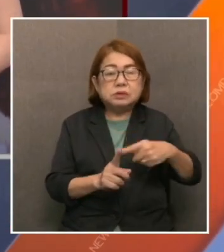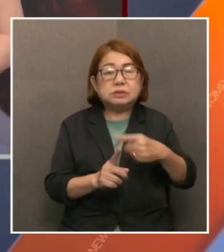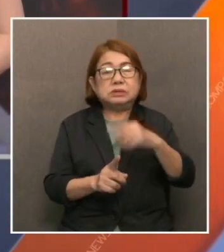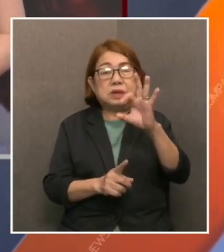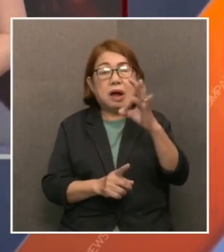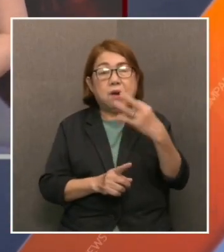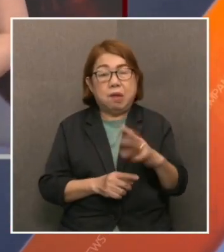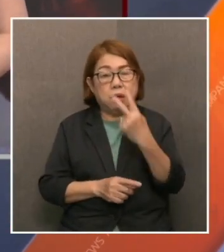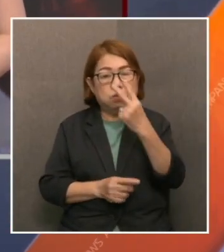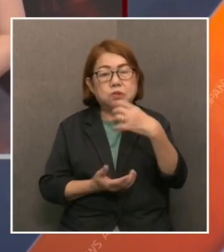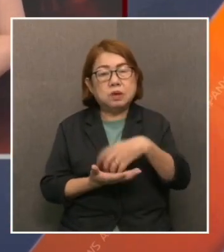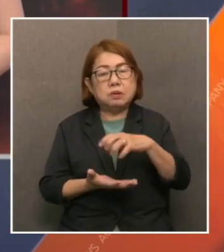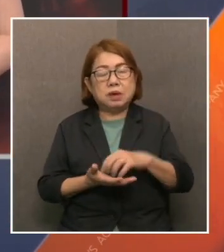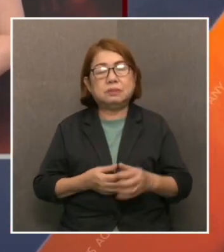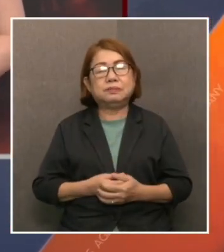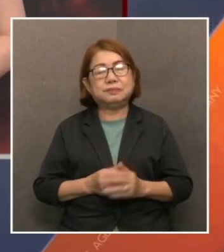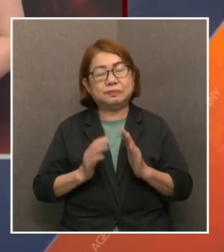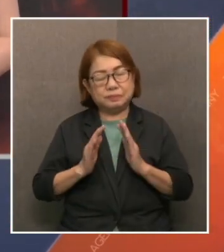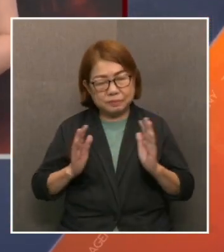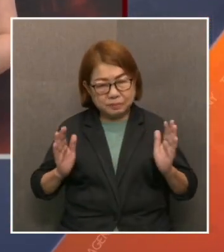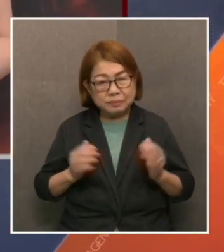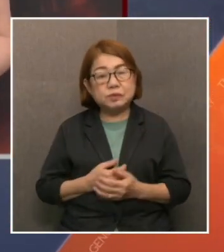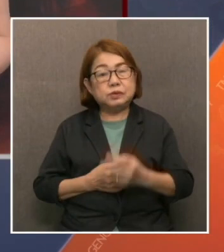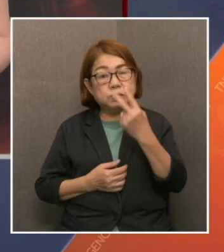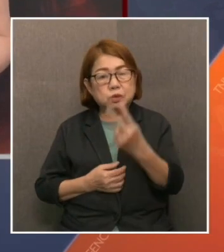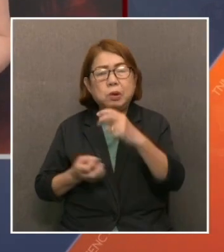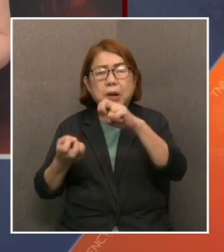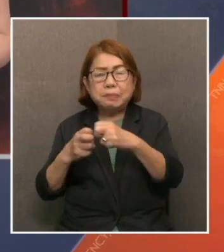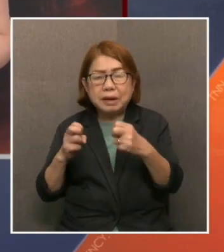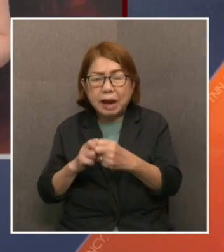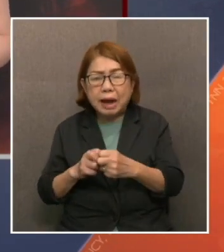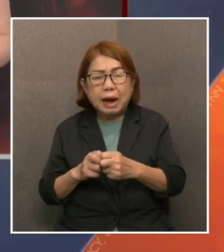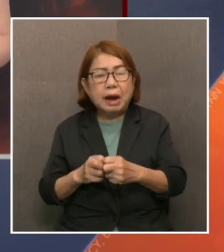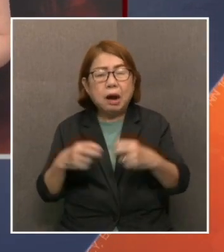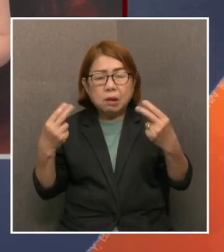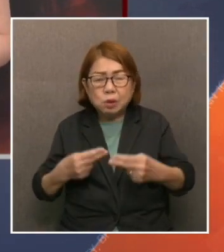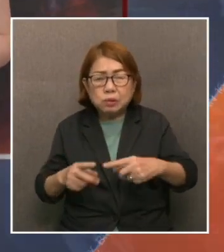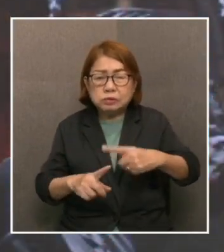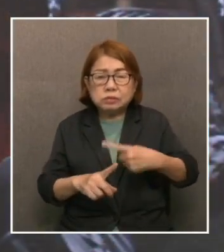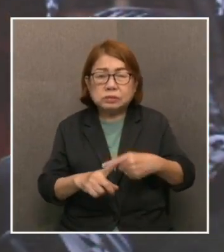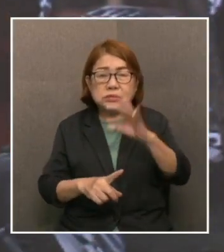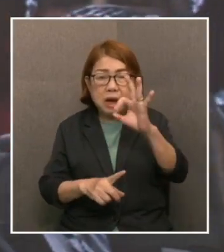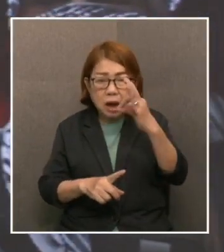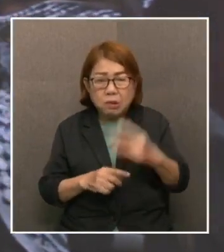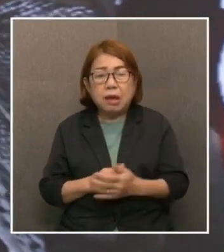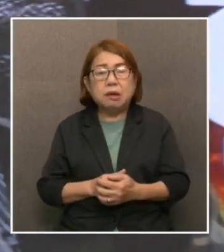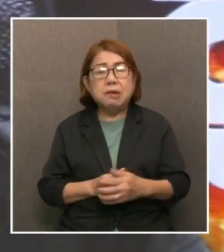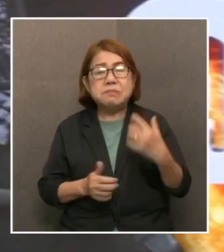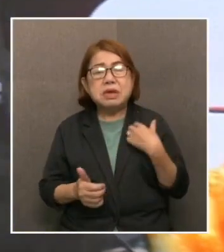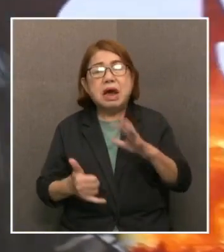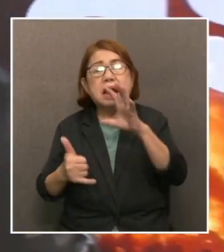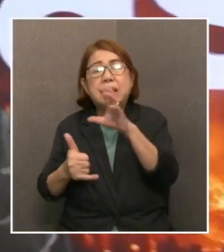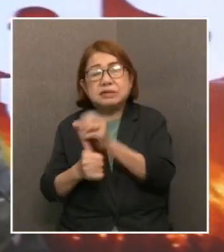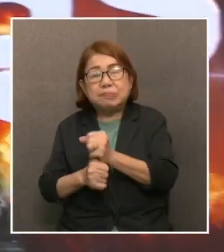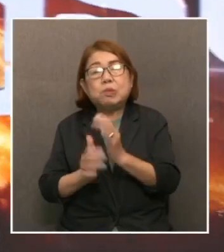ติดตามพร้อมกันกับพี่ลิซ่าครับขอบคุณค่ะนิวเราจะไปดูทั้งผลกระทบนะคะตลอดช่วง 9เดือนที่ผ่านมาแล้วก็สถานการณ์ตัวประกันล่า